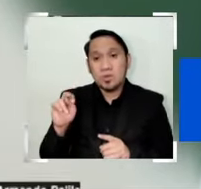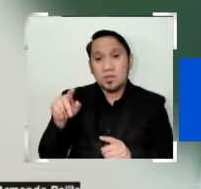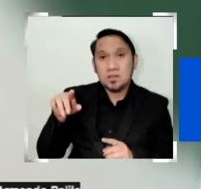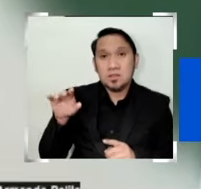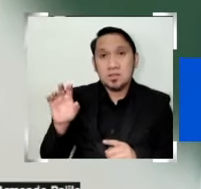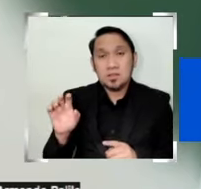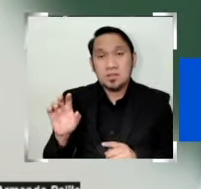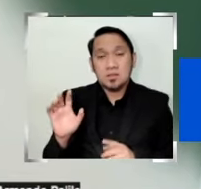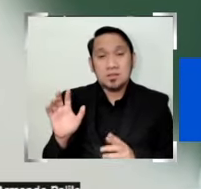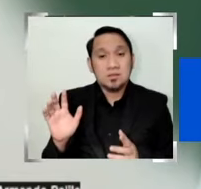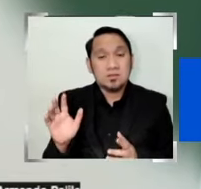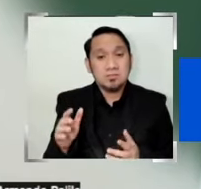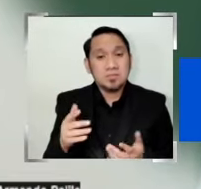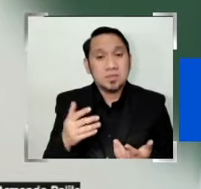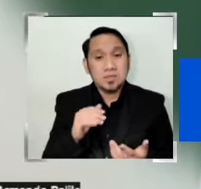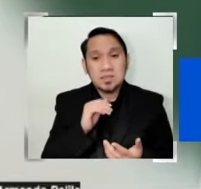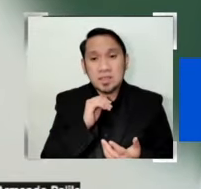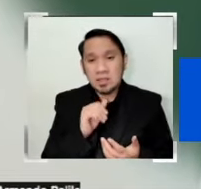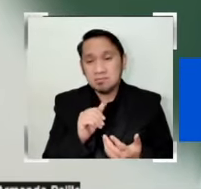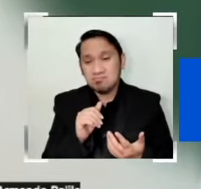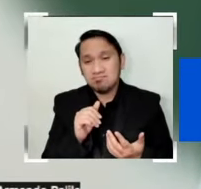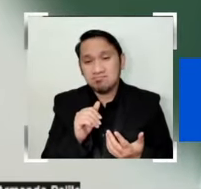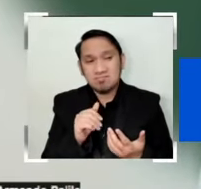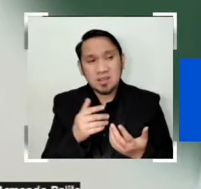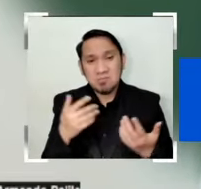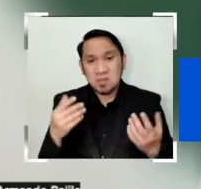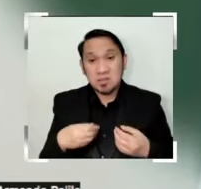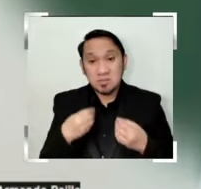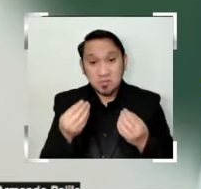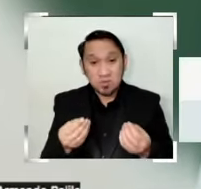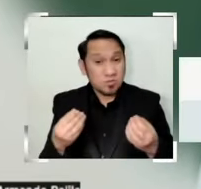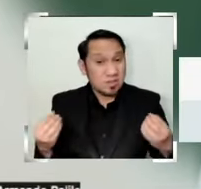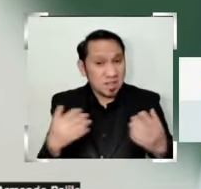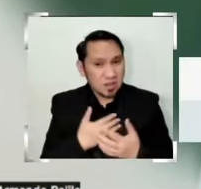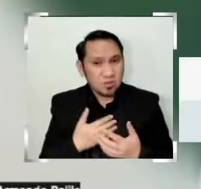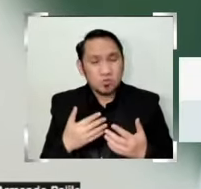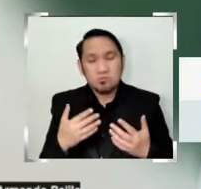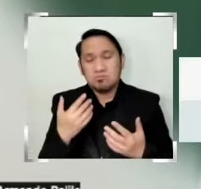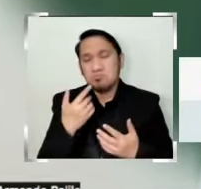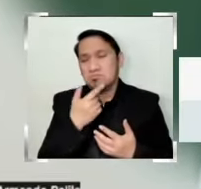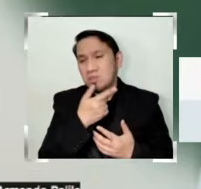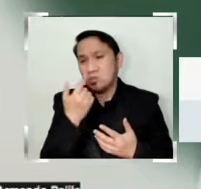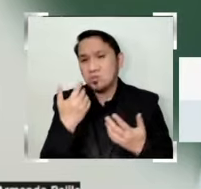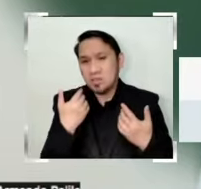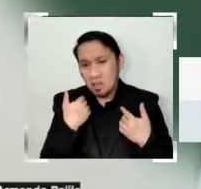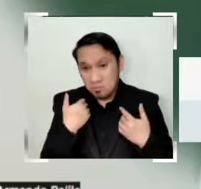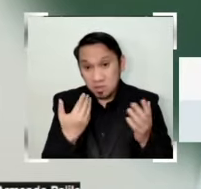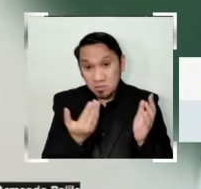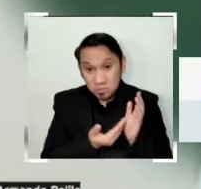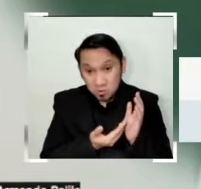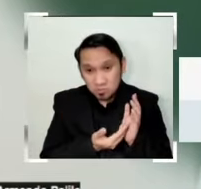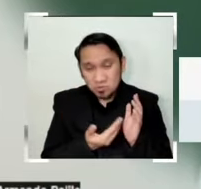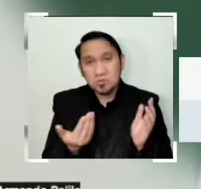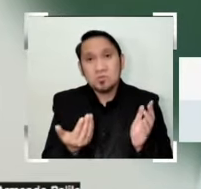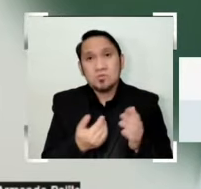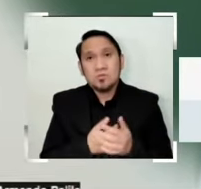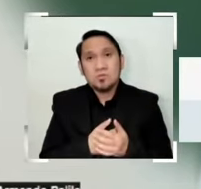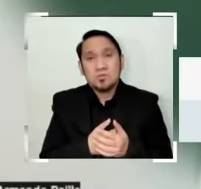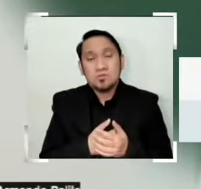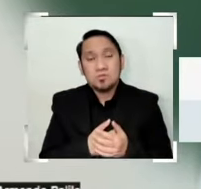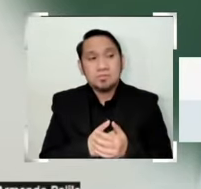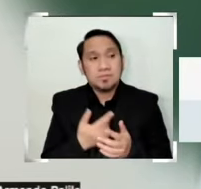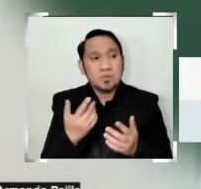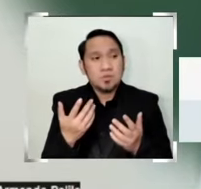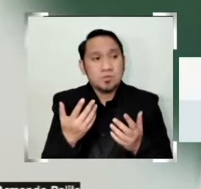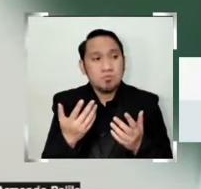hindi po na sa inaalarma namin kayo, pero dahil may indication na pumupunta yung langis sa inyo, wala pong